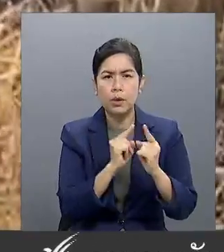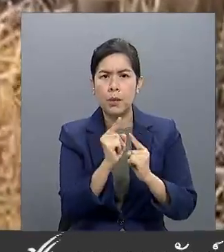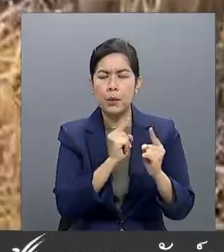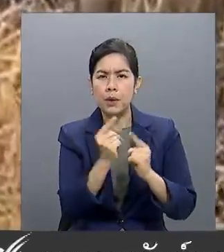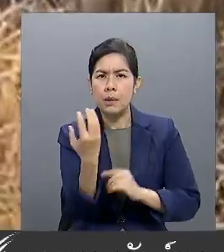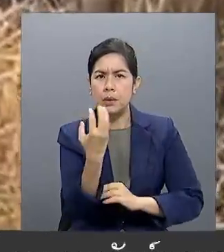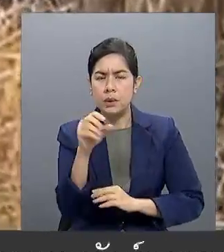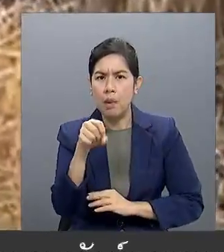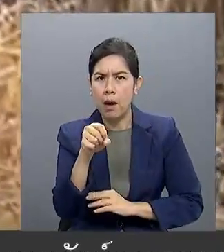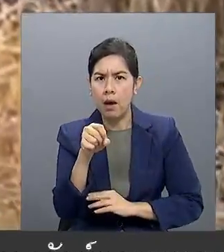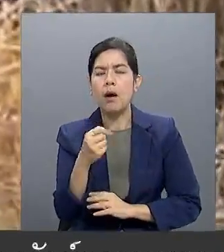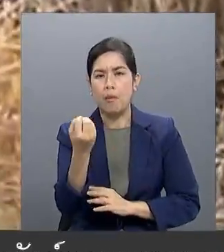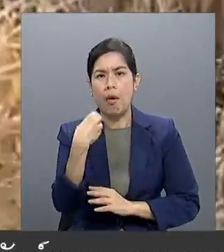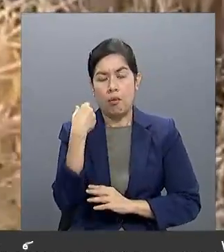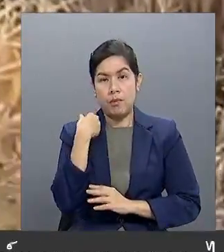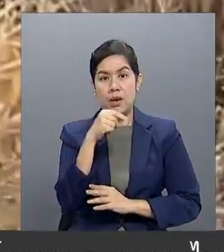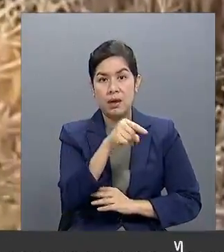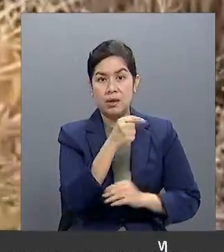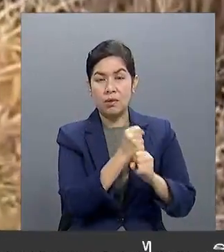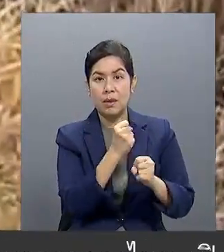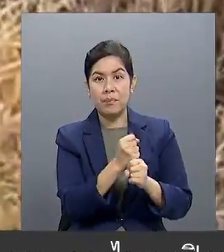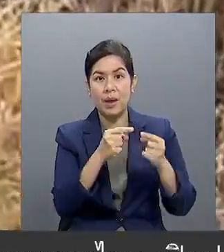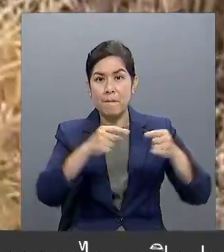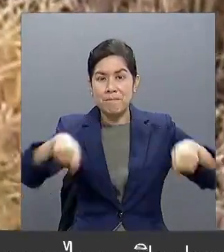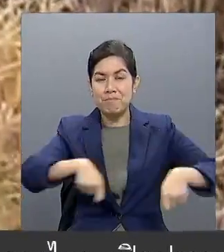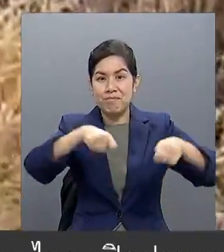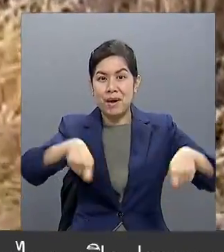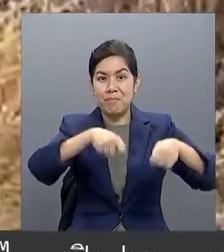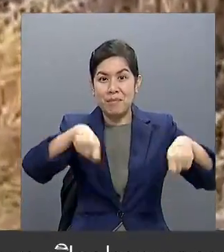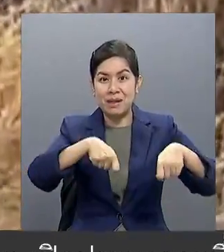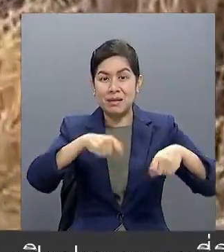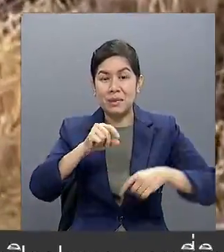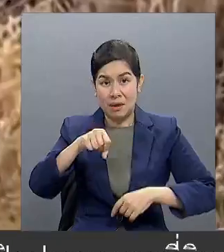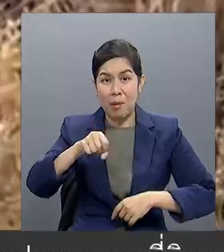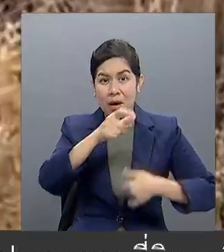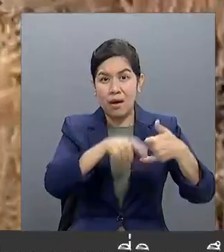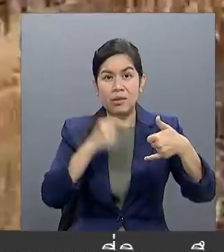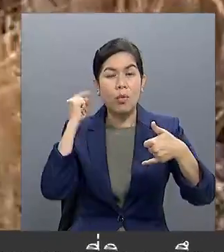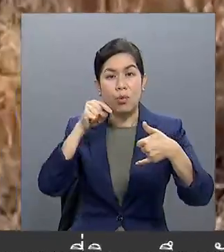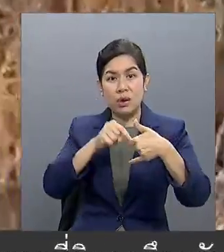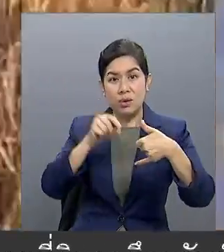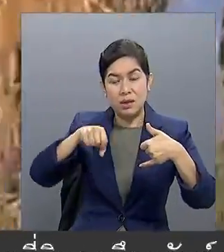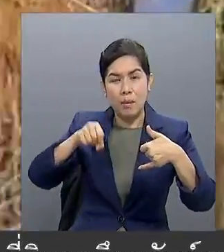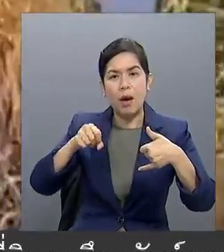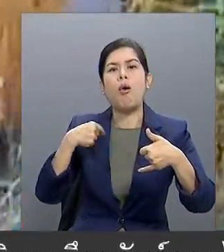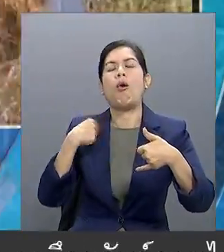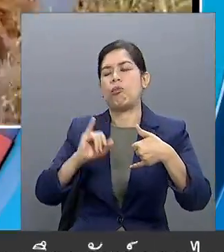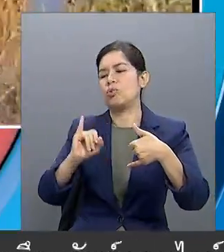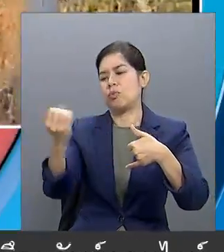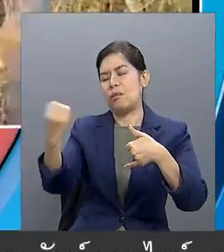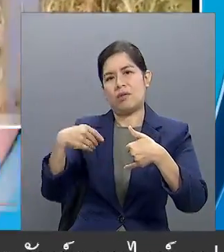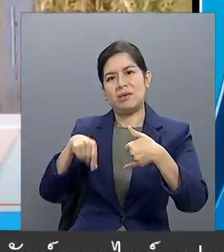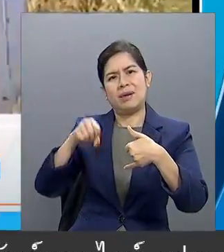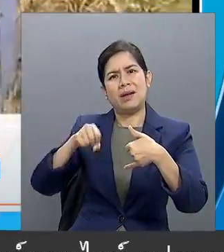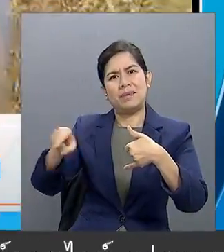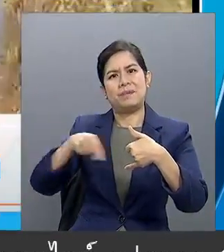ารตามสั่ง ใช ่แล้วใส่ชุดเงาะป่าเนี่ยแหละทำอาหาร คนนี้ไงเขาเคยออกแล้ว ก็เป็นกิมมิคคุณผู้ชมครับคือข้อมูลเนี่ย